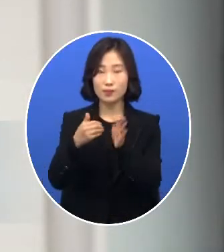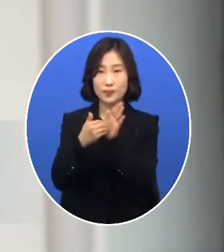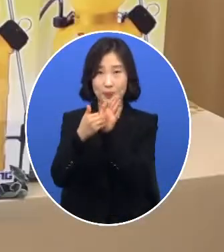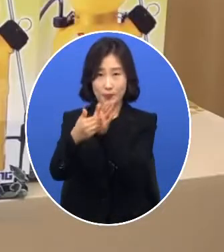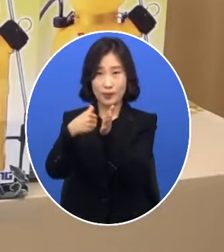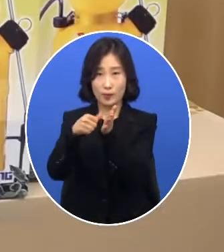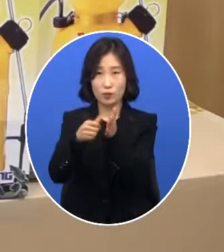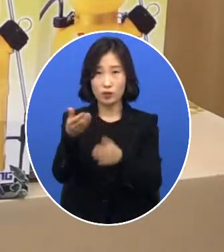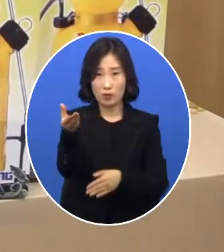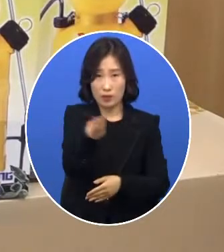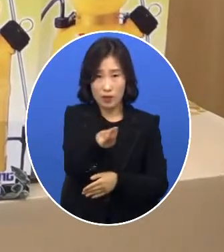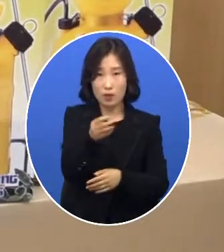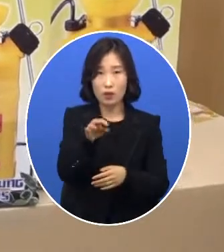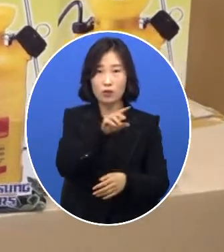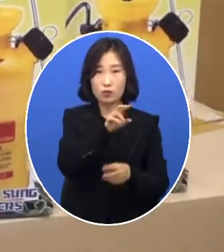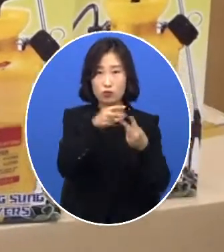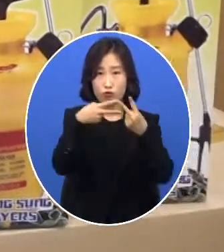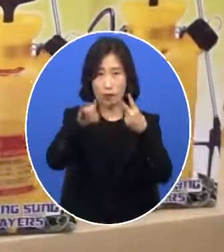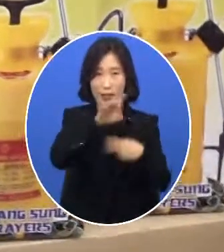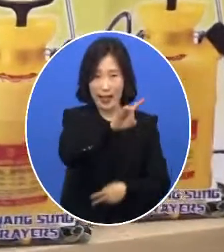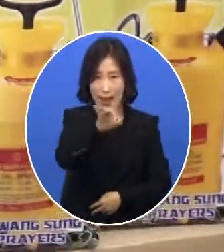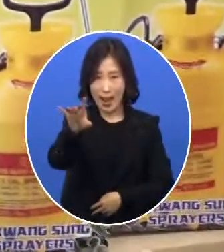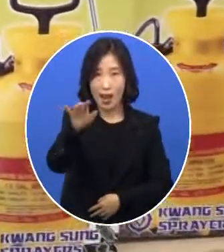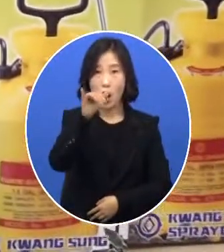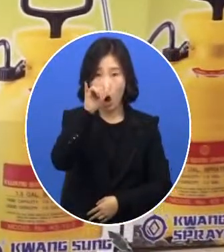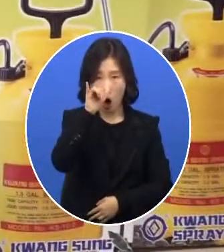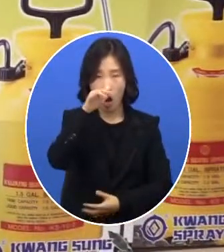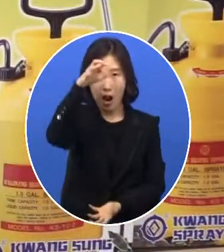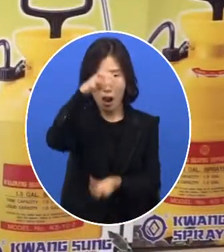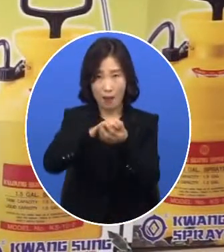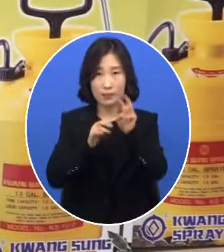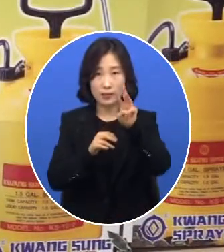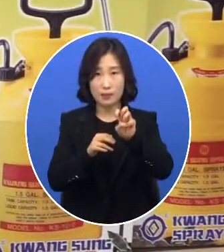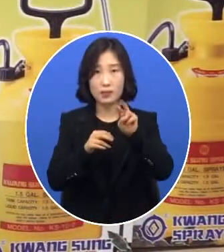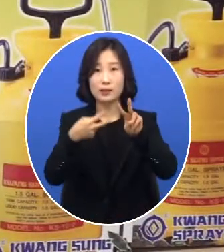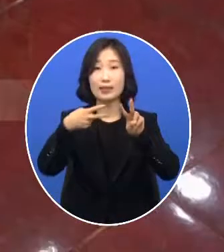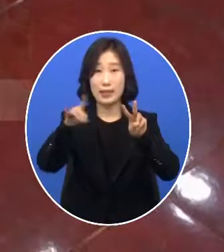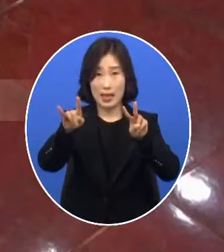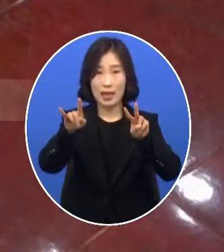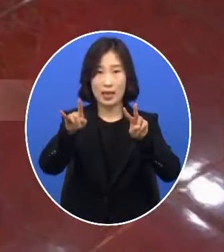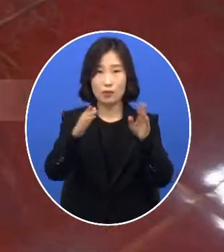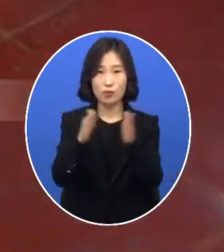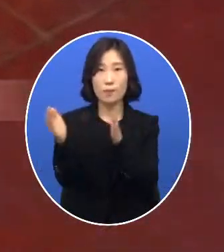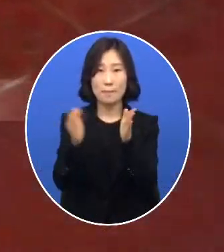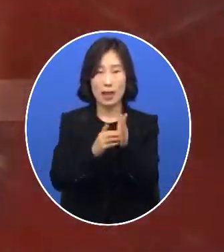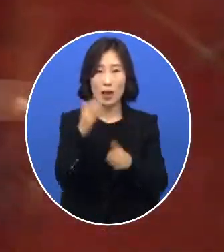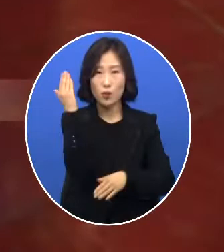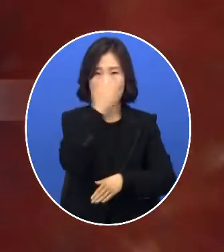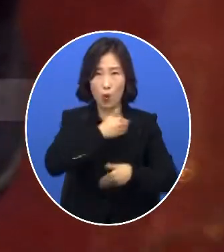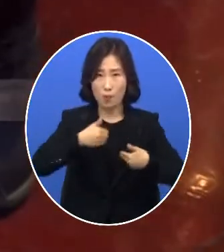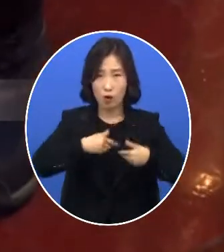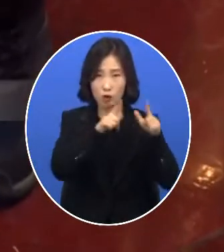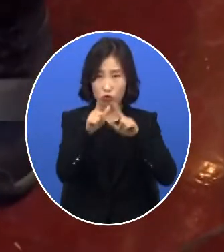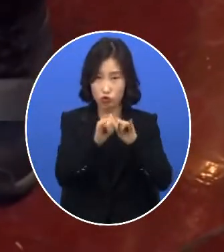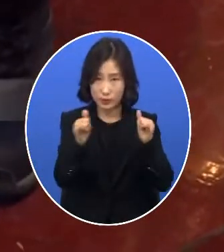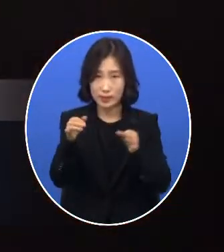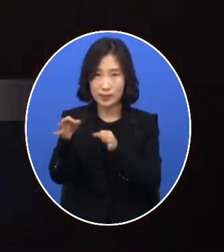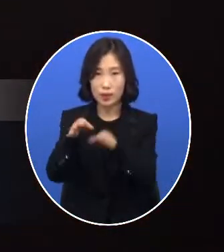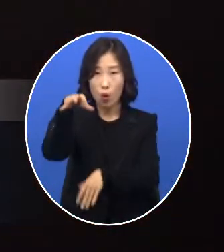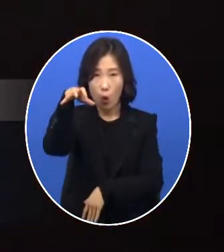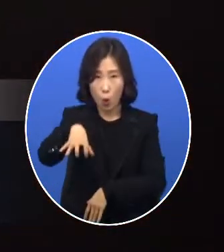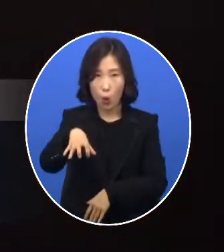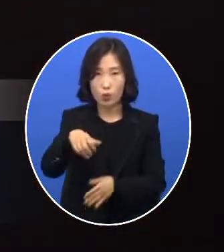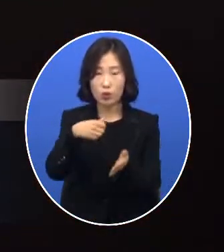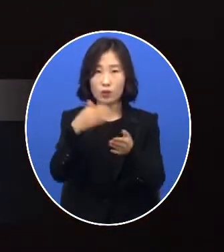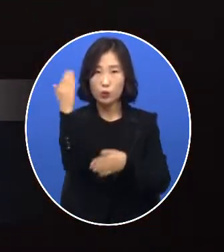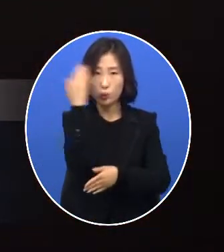장비를 각동에 2대씩 총 32대 비치했으며 소독이 필요한 주민과 영업자에게 소독 장비와 소독제를